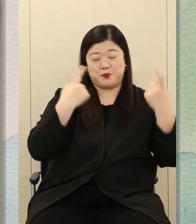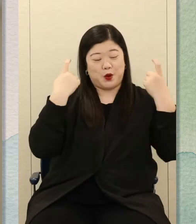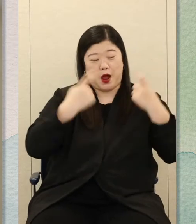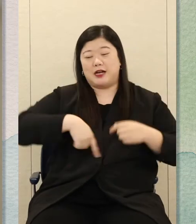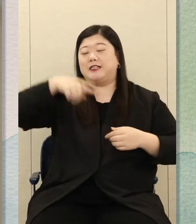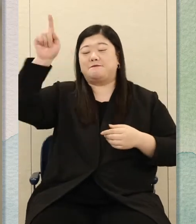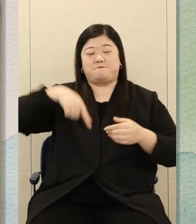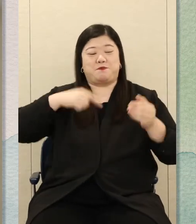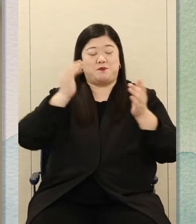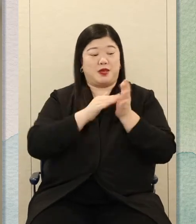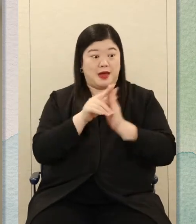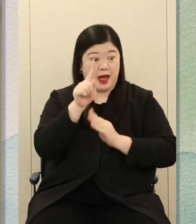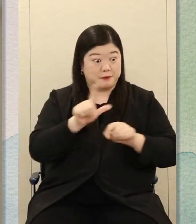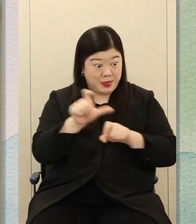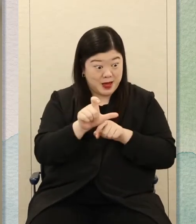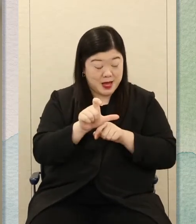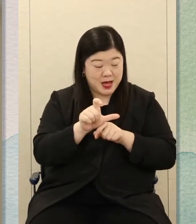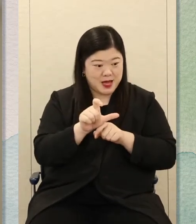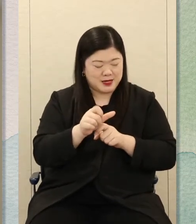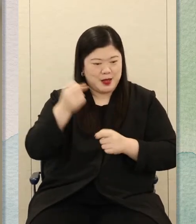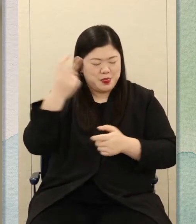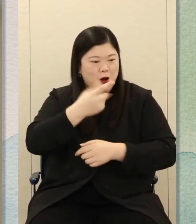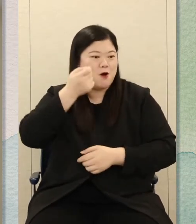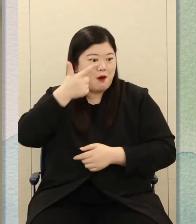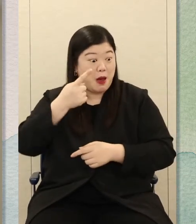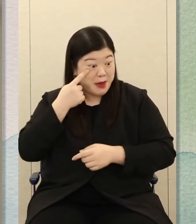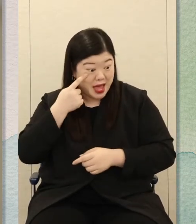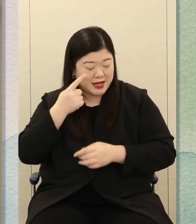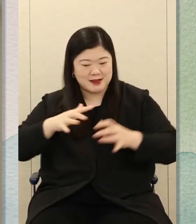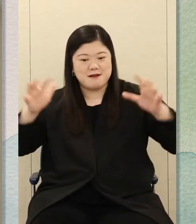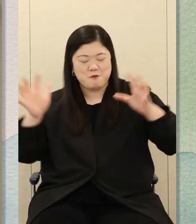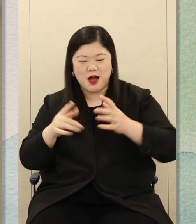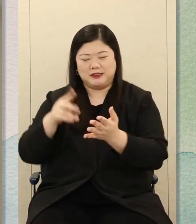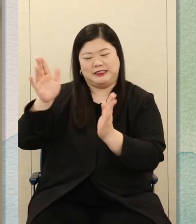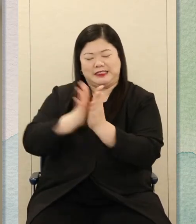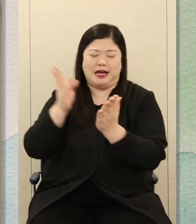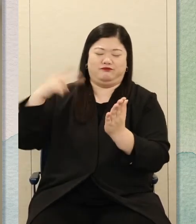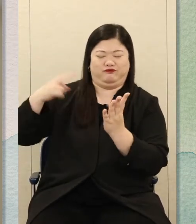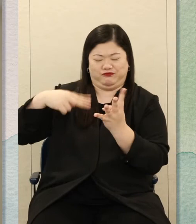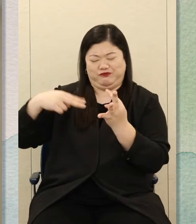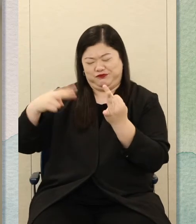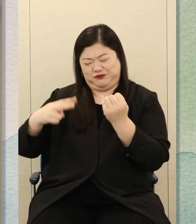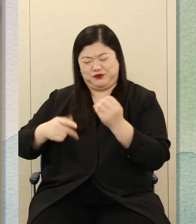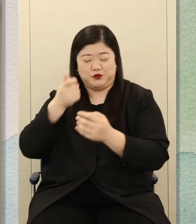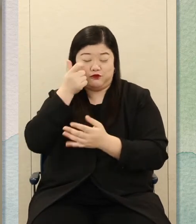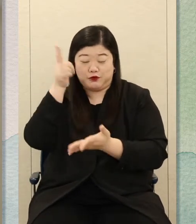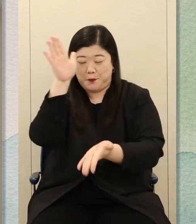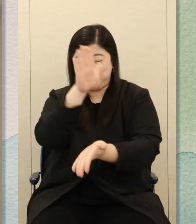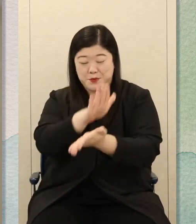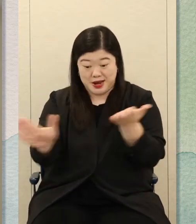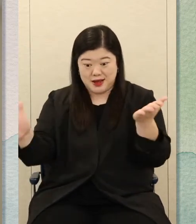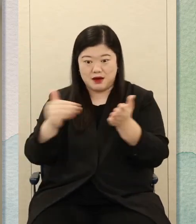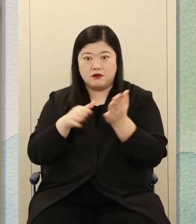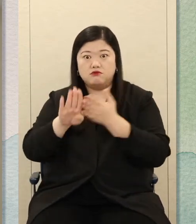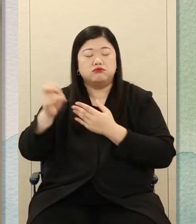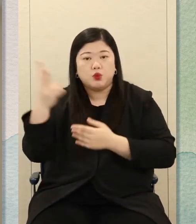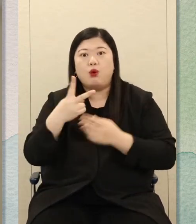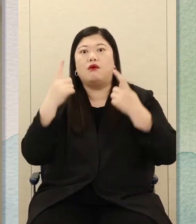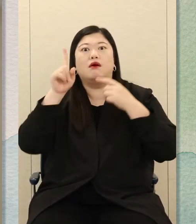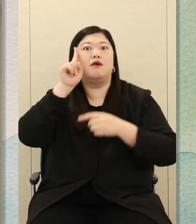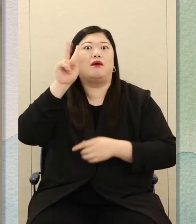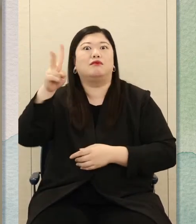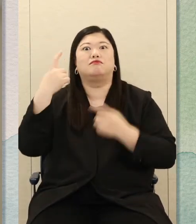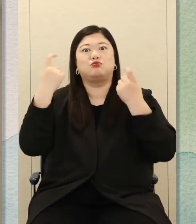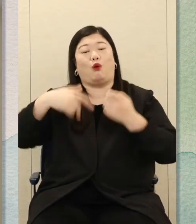그래서 그렇게 시즌별로 하고요. 제가 보는 많은 분들이요. 그냥 1년 계획을 가지고 계신 분들도